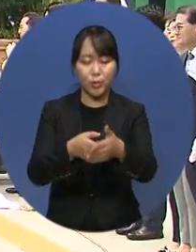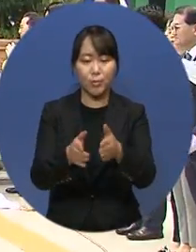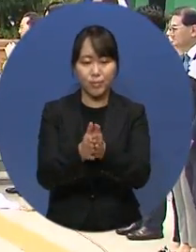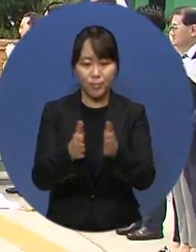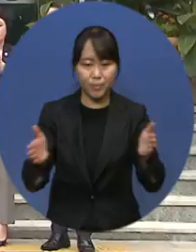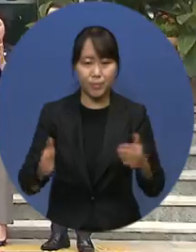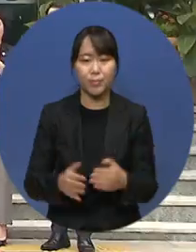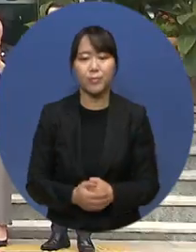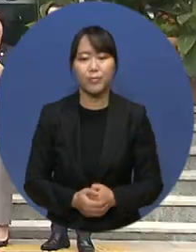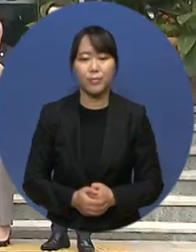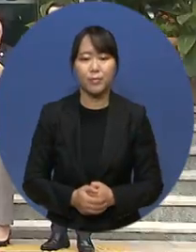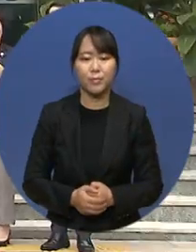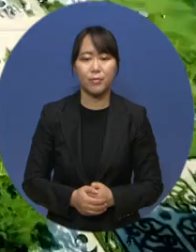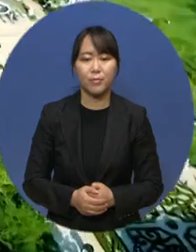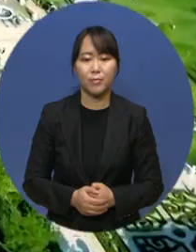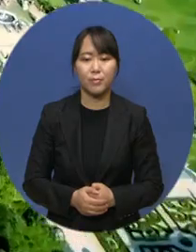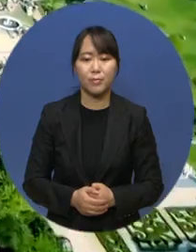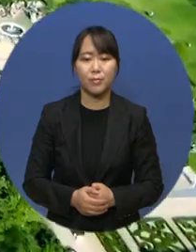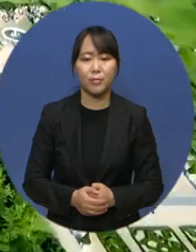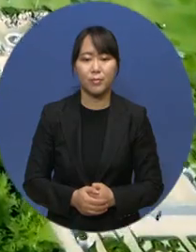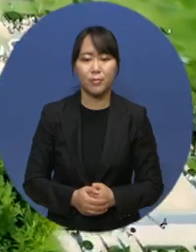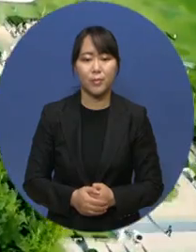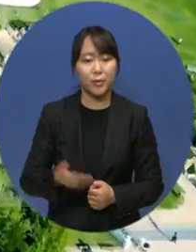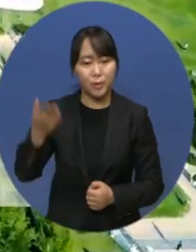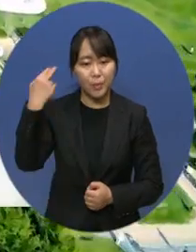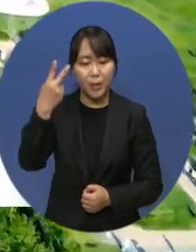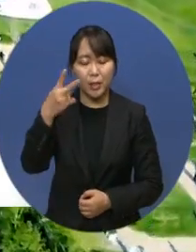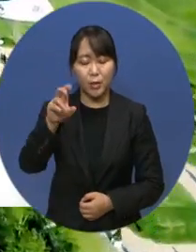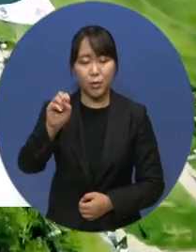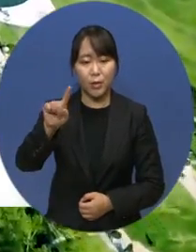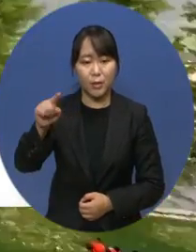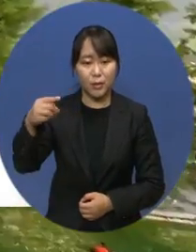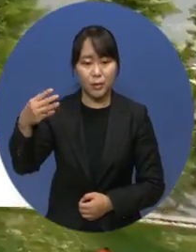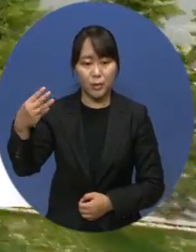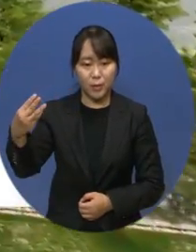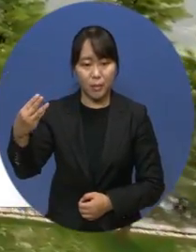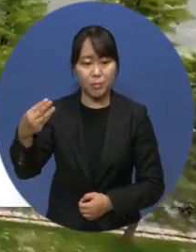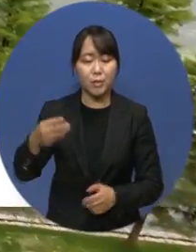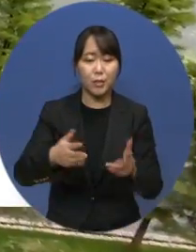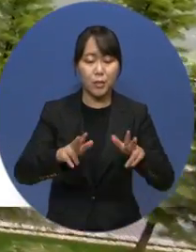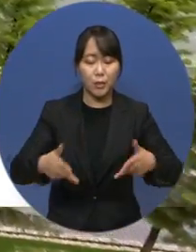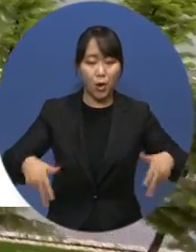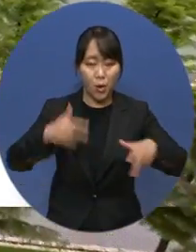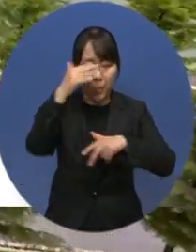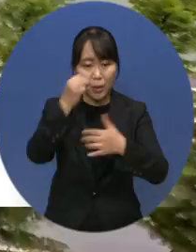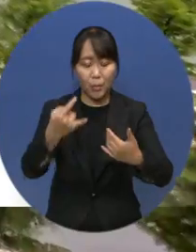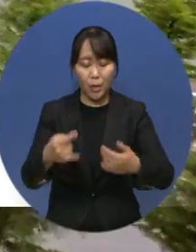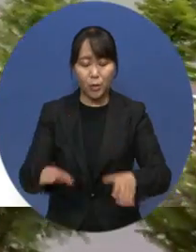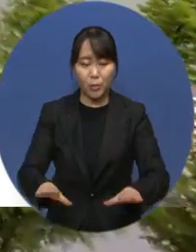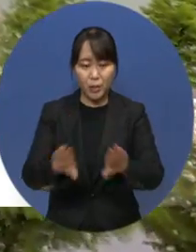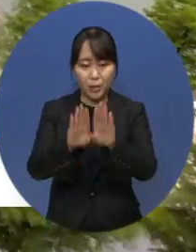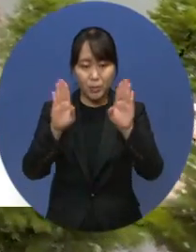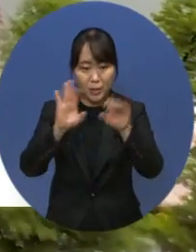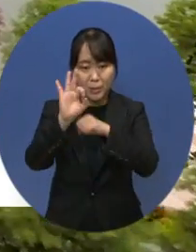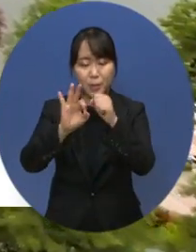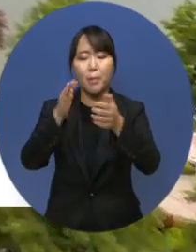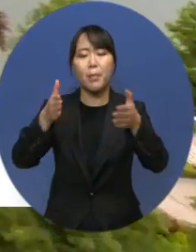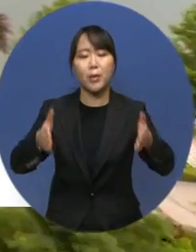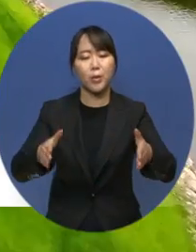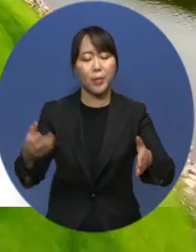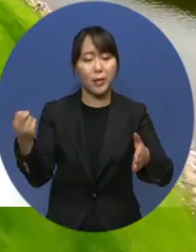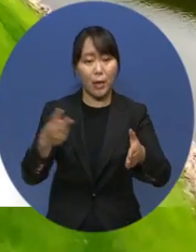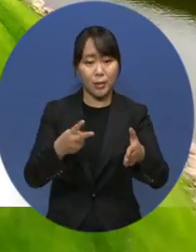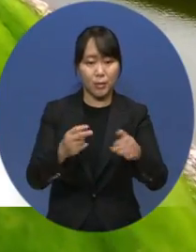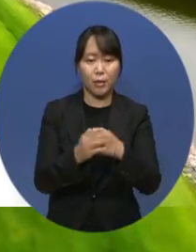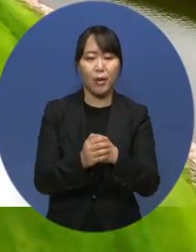탄력을 받게 됐습니다. 지난 2013 정원 박람회 개최 10년 만에 재개최되는